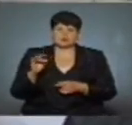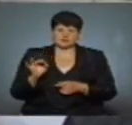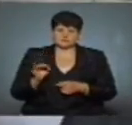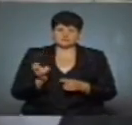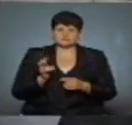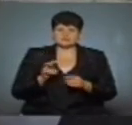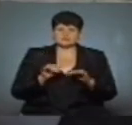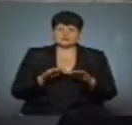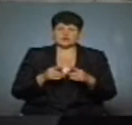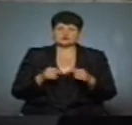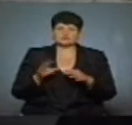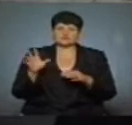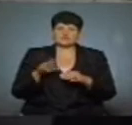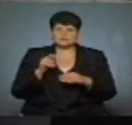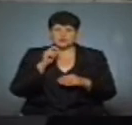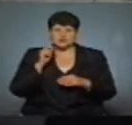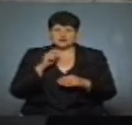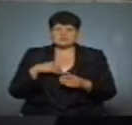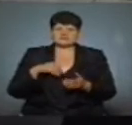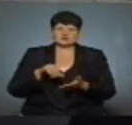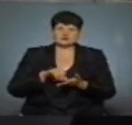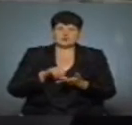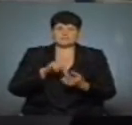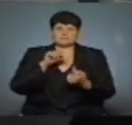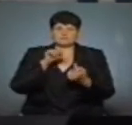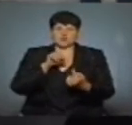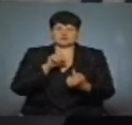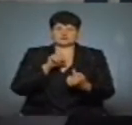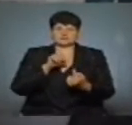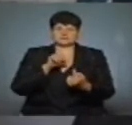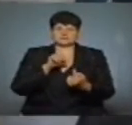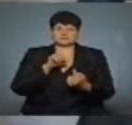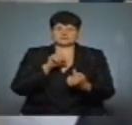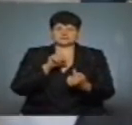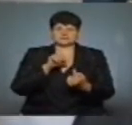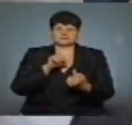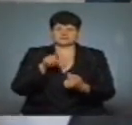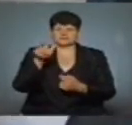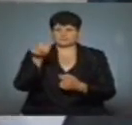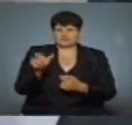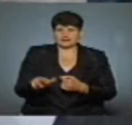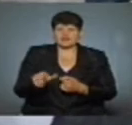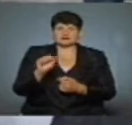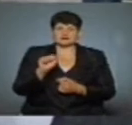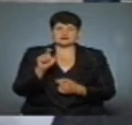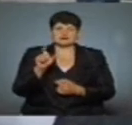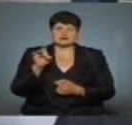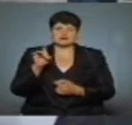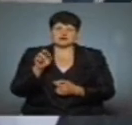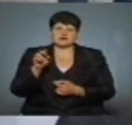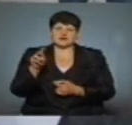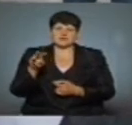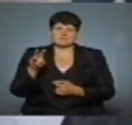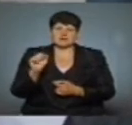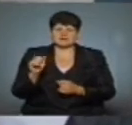яка організована по всій Україні. Ми виступаємо проти такого персонажа, як Андрій Єрмак. Це керівник Офісу